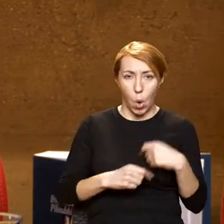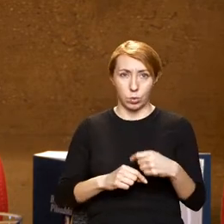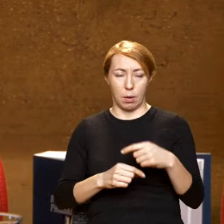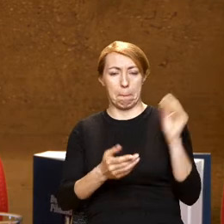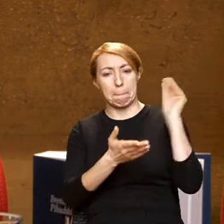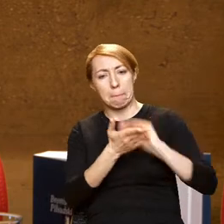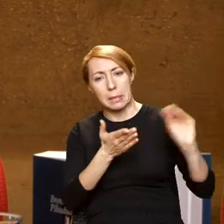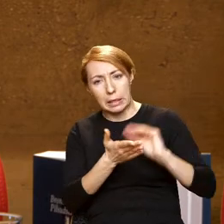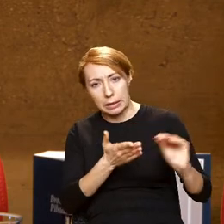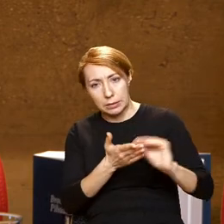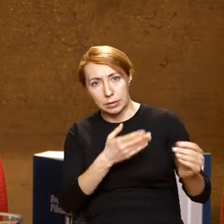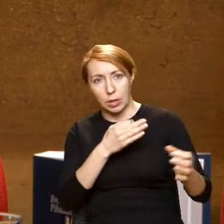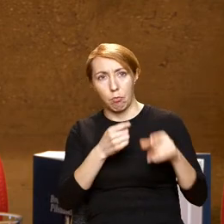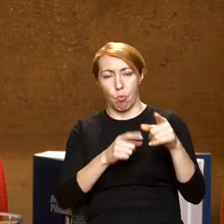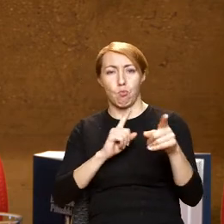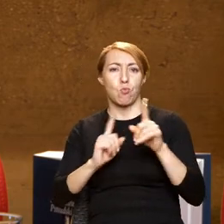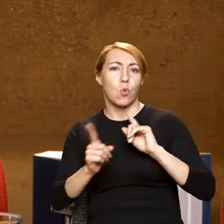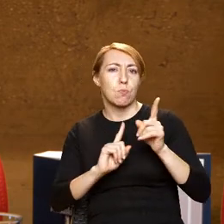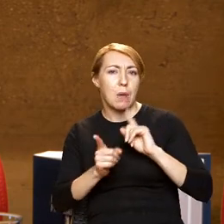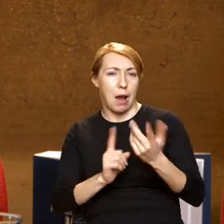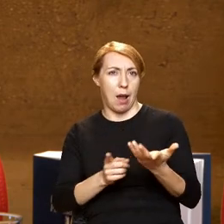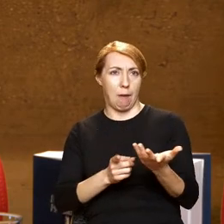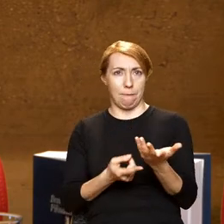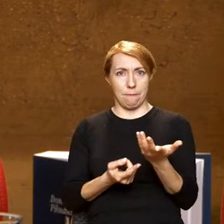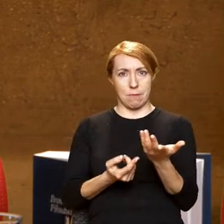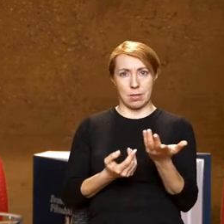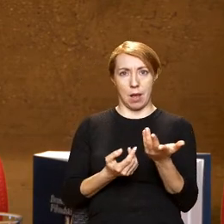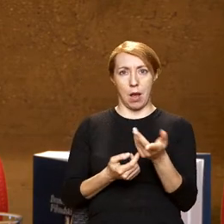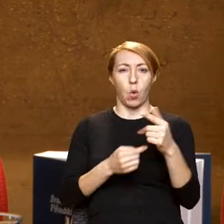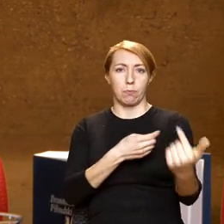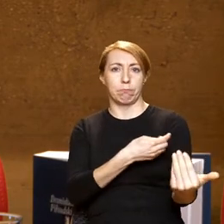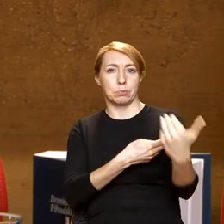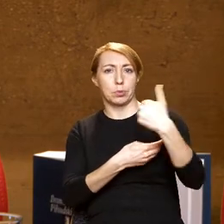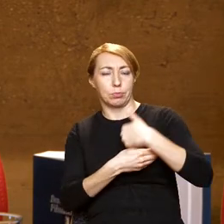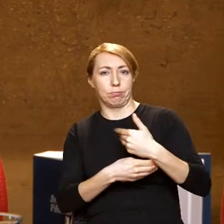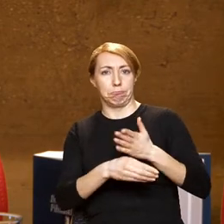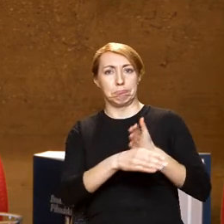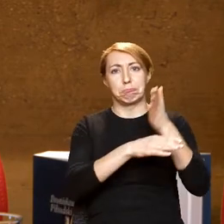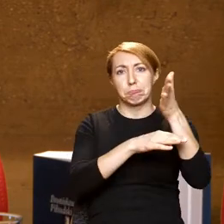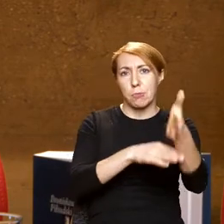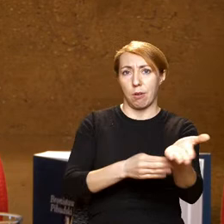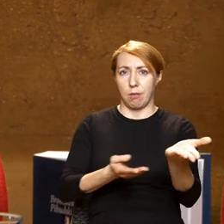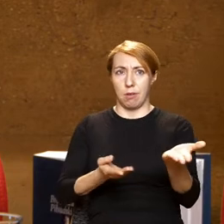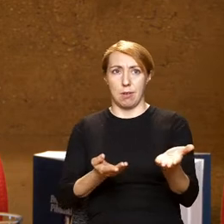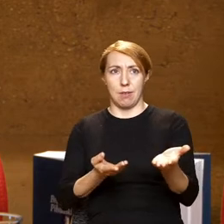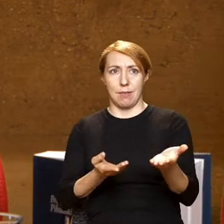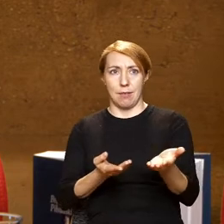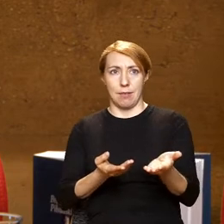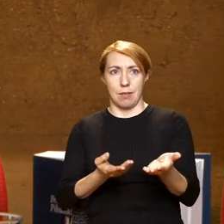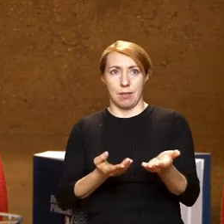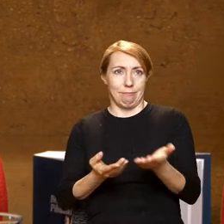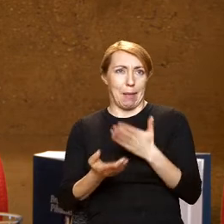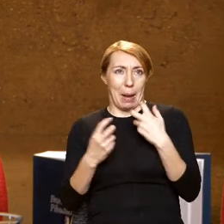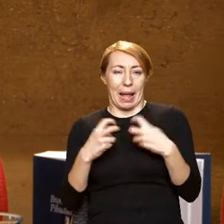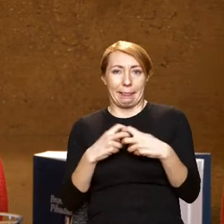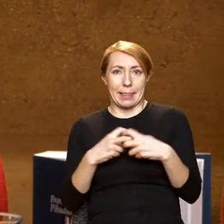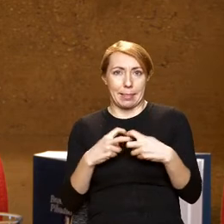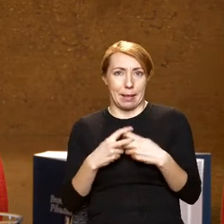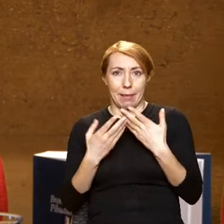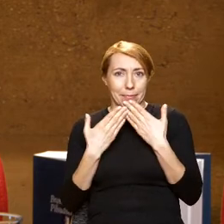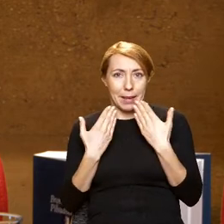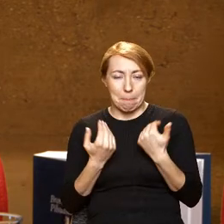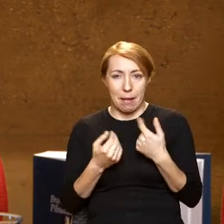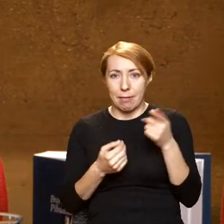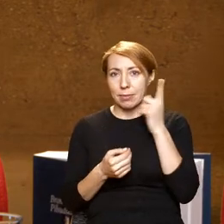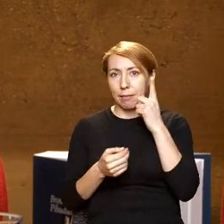nich pisze, bo on z nimi rozmawia. Oni do niego przychodzą, on do nich idzie. Nie było internetu, nie było